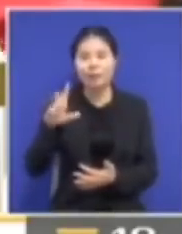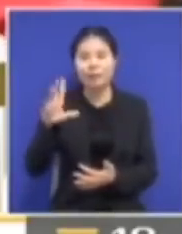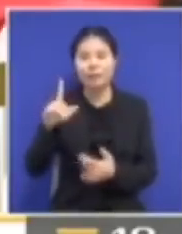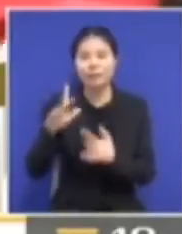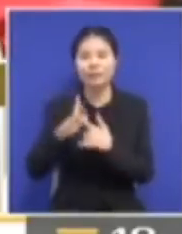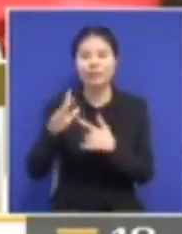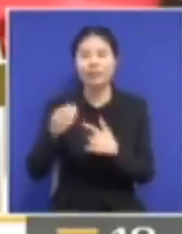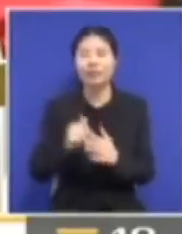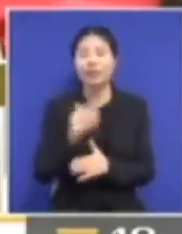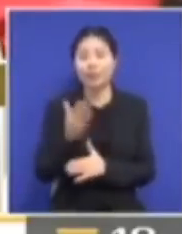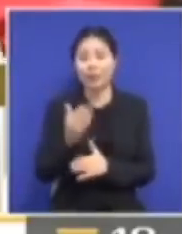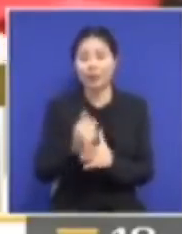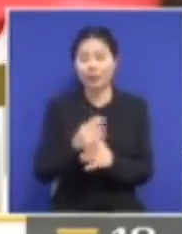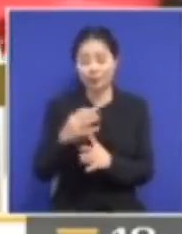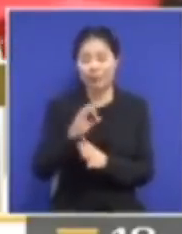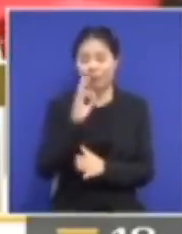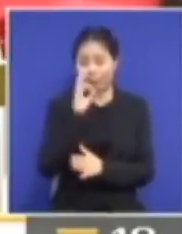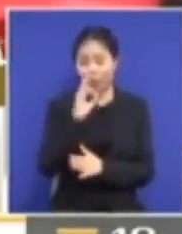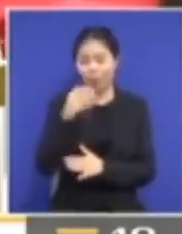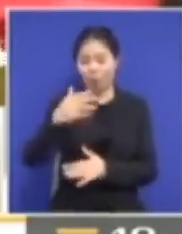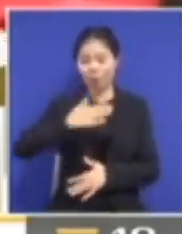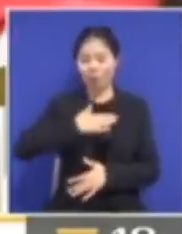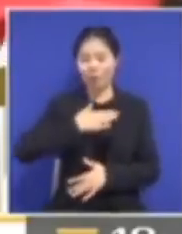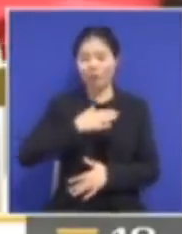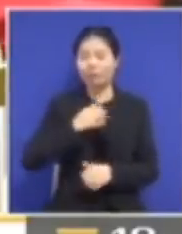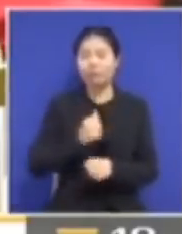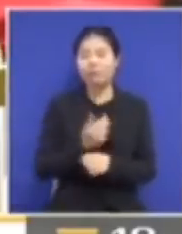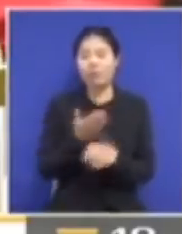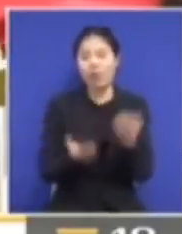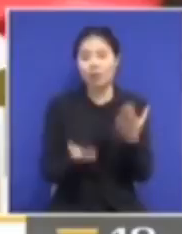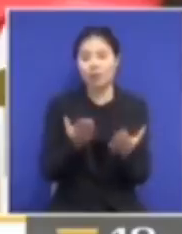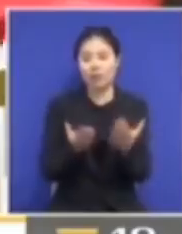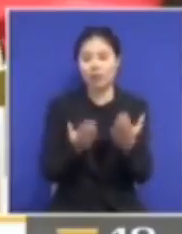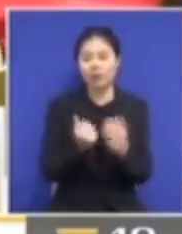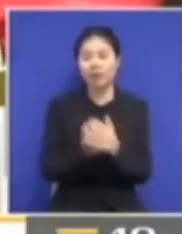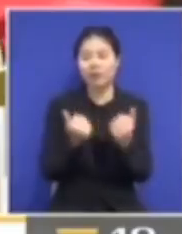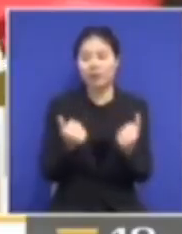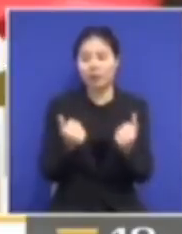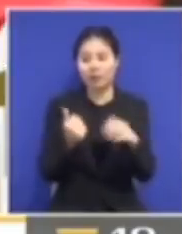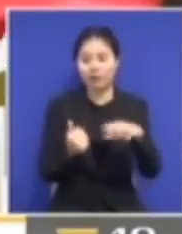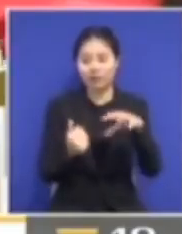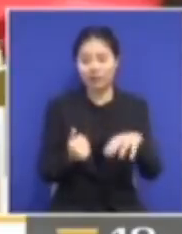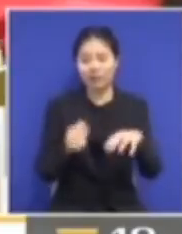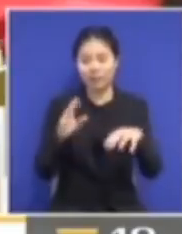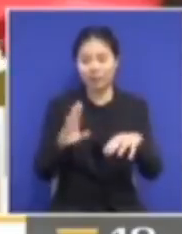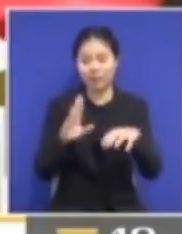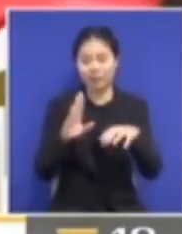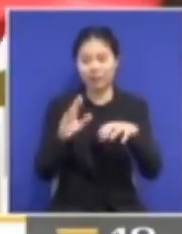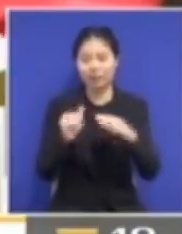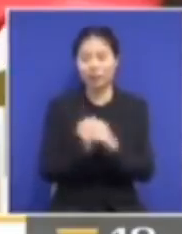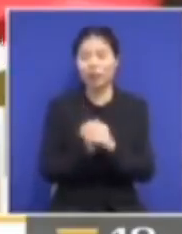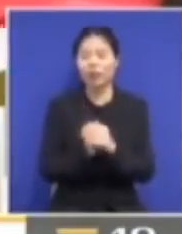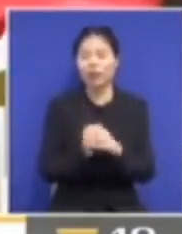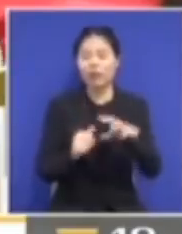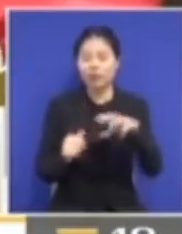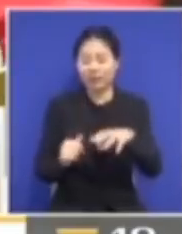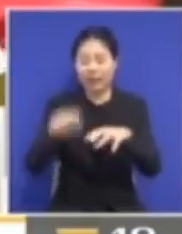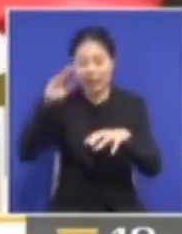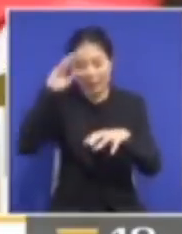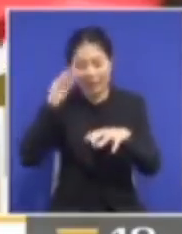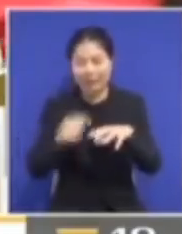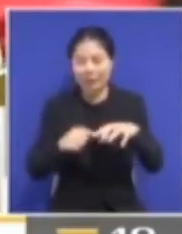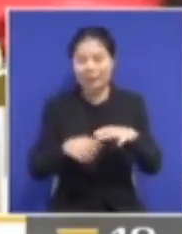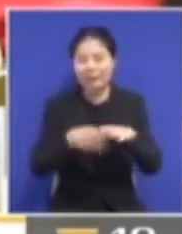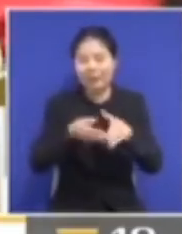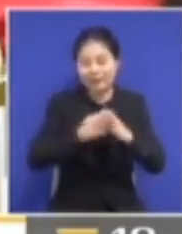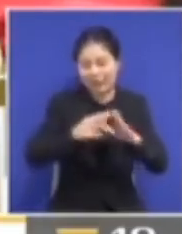หมนะครับท่านนะไปตั้งบริษัทในค่ายทหารเป็นครับนอกจากจะไม่ทำอะไรแล้ว